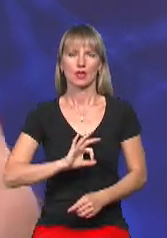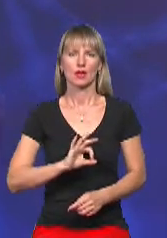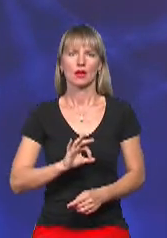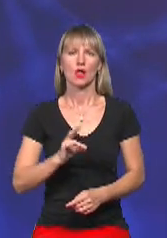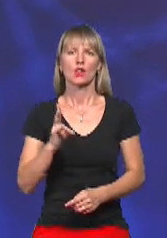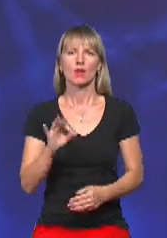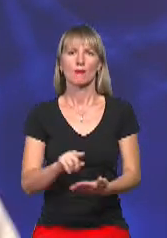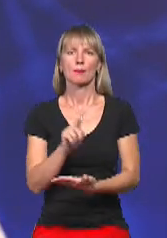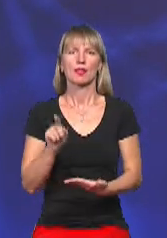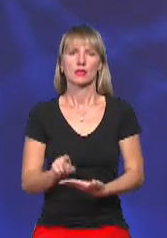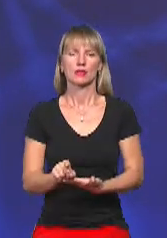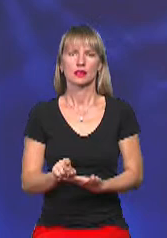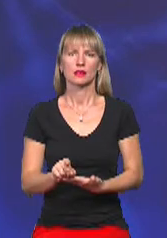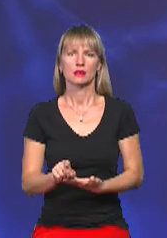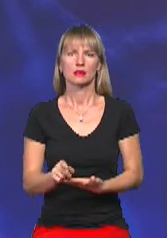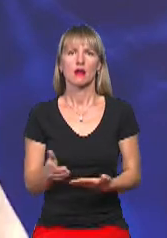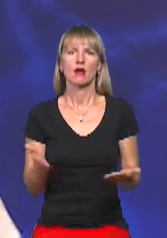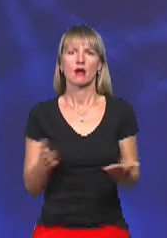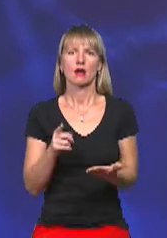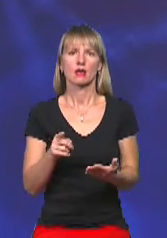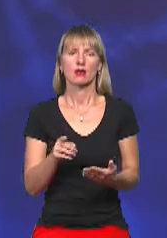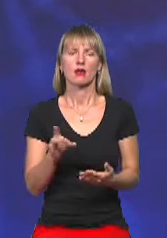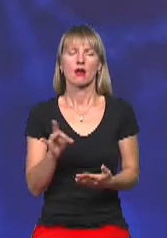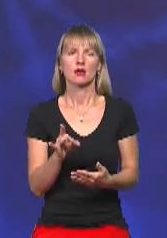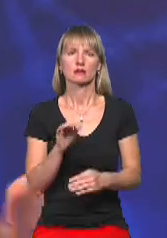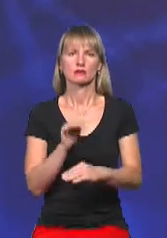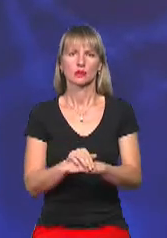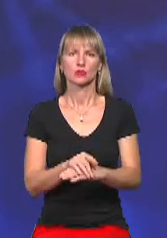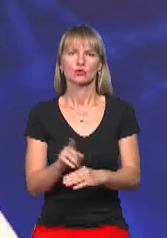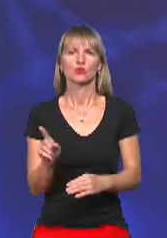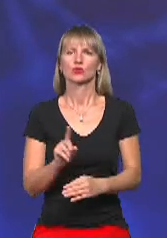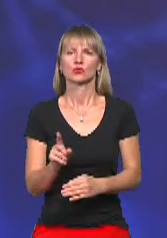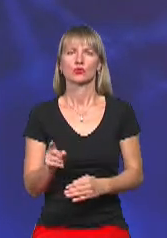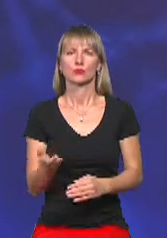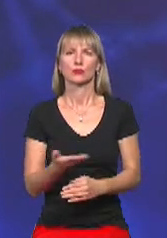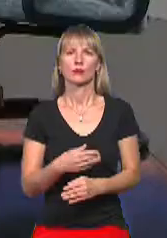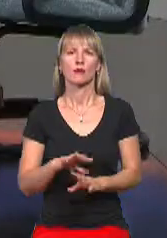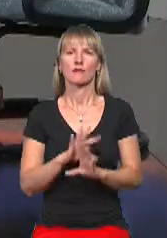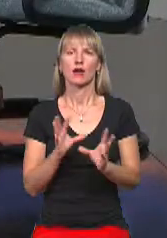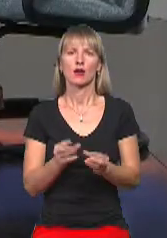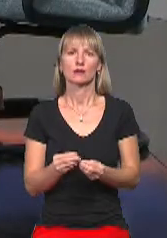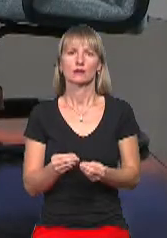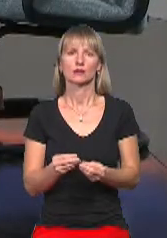Но вопрос, как же их измерить, что мы, зачем вообще это,